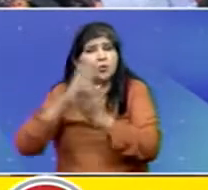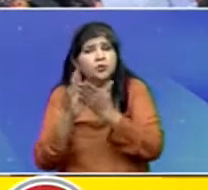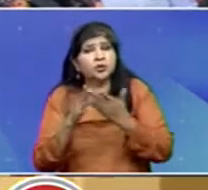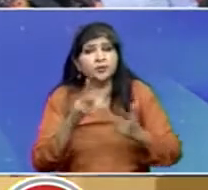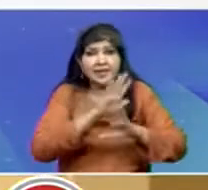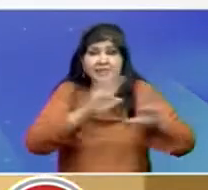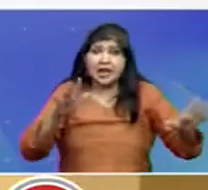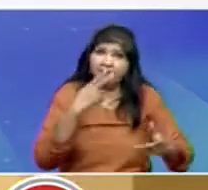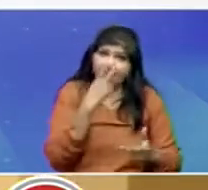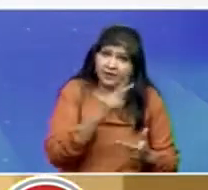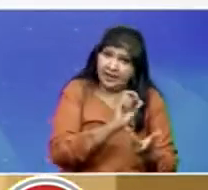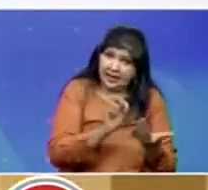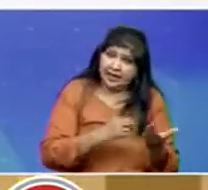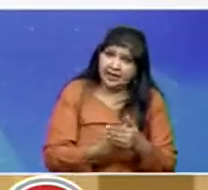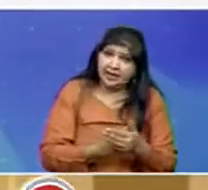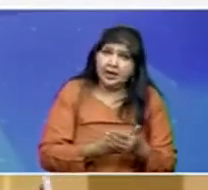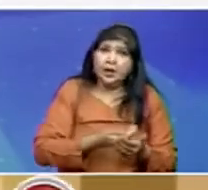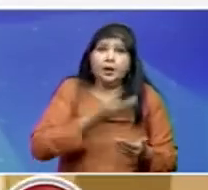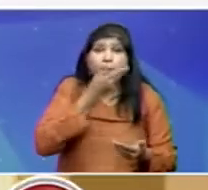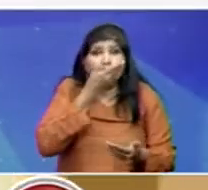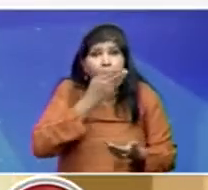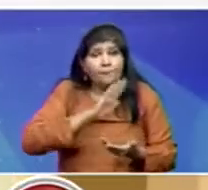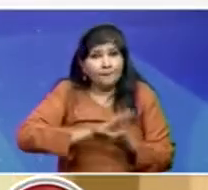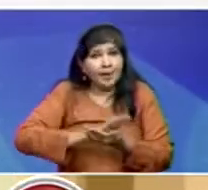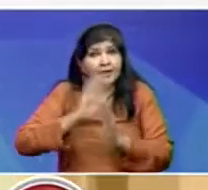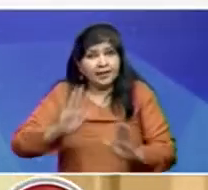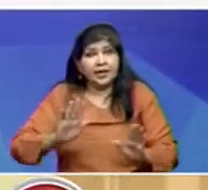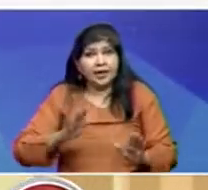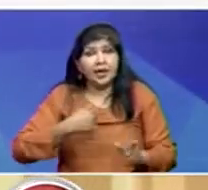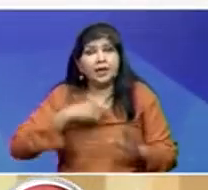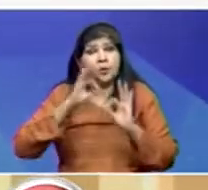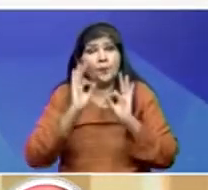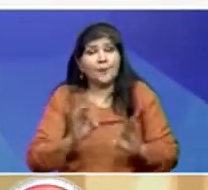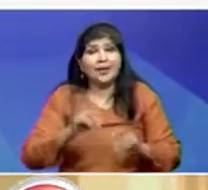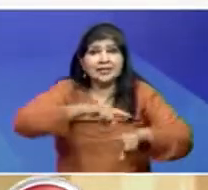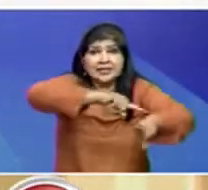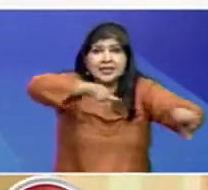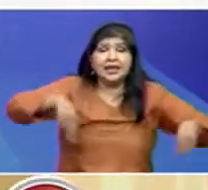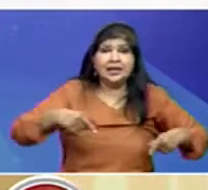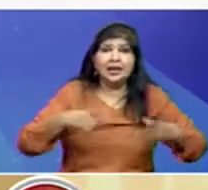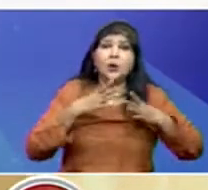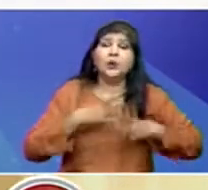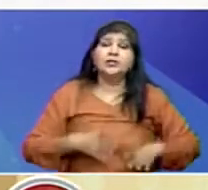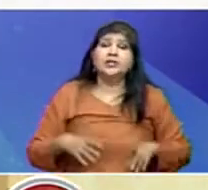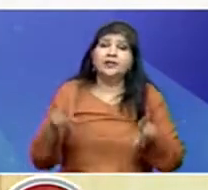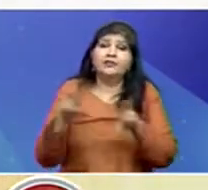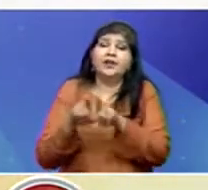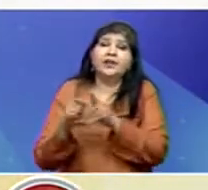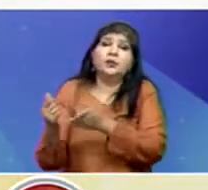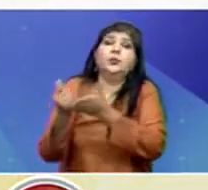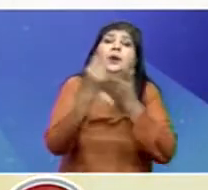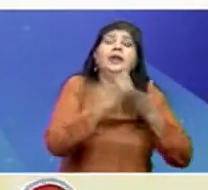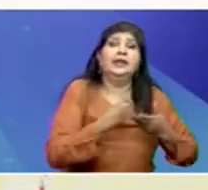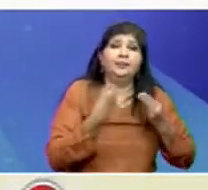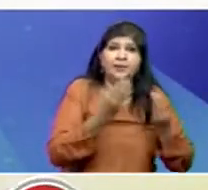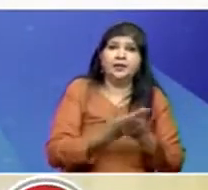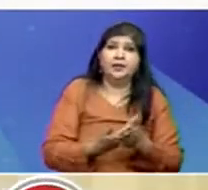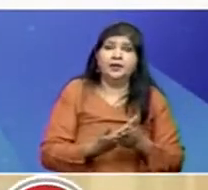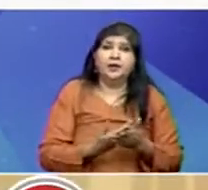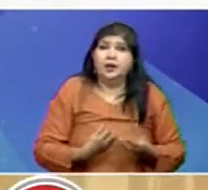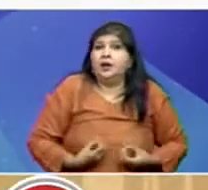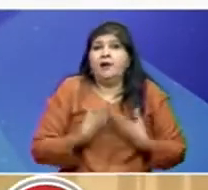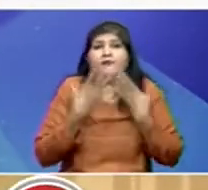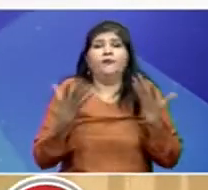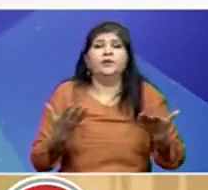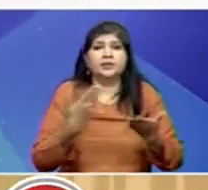पानीयम परममलोके जीवानाम जीवनम सम्रुतम